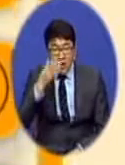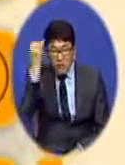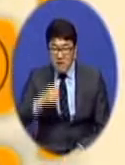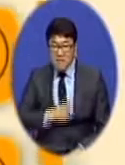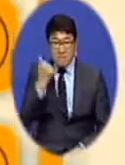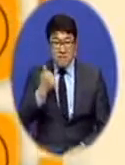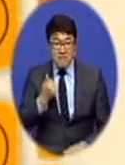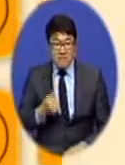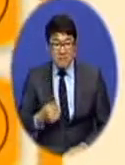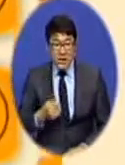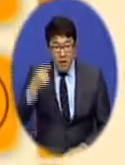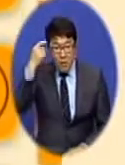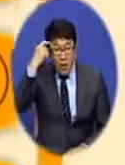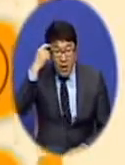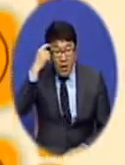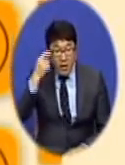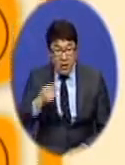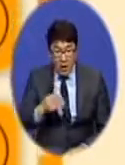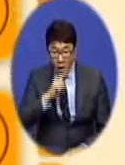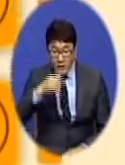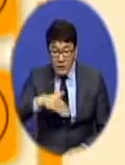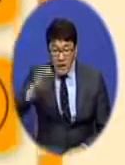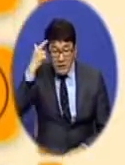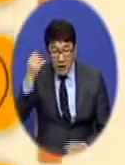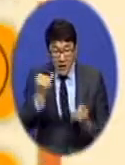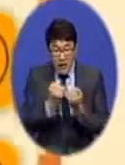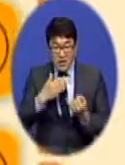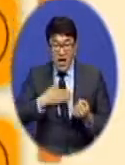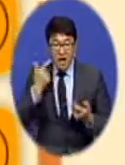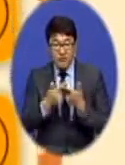난 거야. 할머니가? 어. 왜? 어디 가시나? 어. 나 부산 가시나? 나 와!